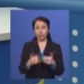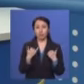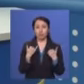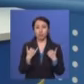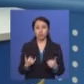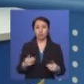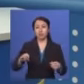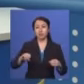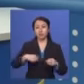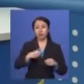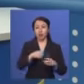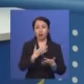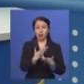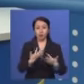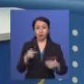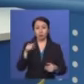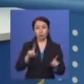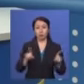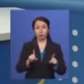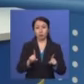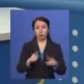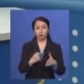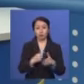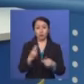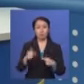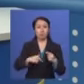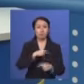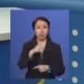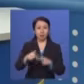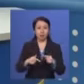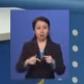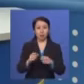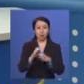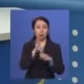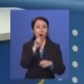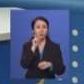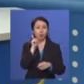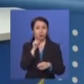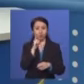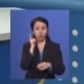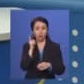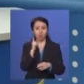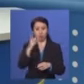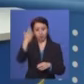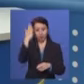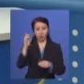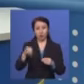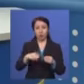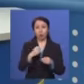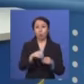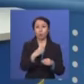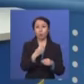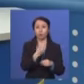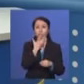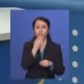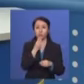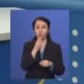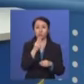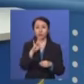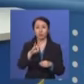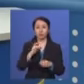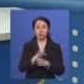хендмейд ближе всего к тому, чтобы называться бизнесом. Следующий сюжет о молодой талантливой рукодельнице, которая свое хобби – вышивание